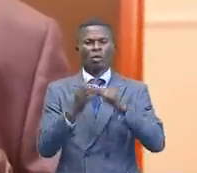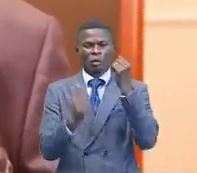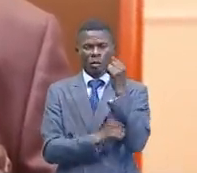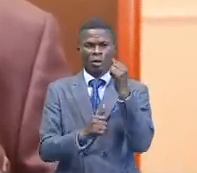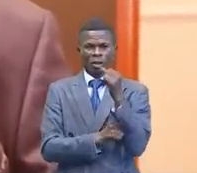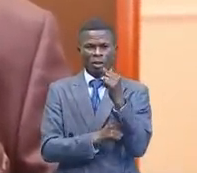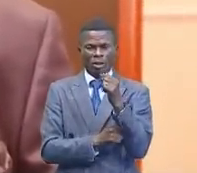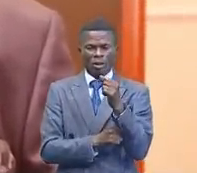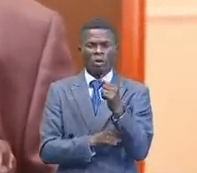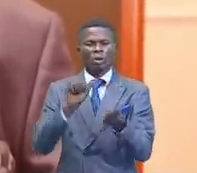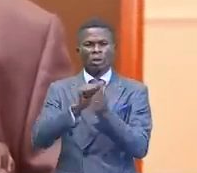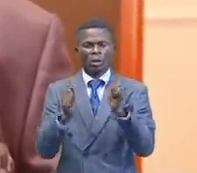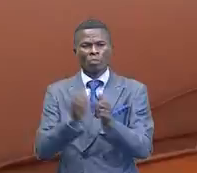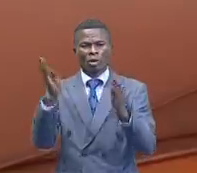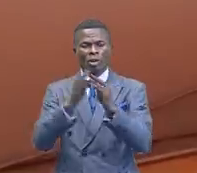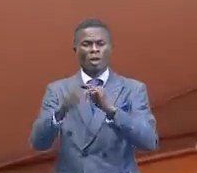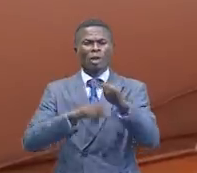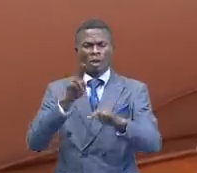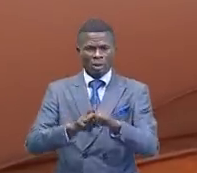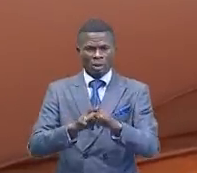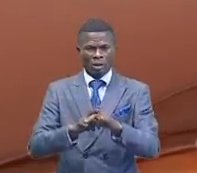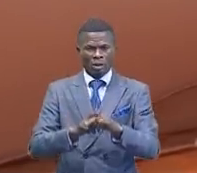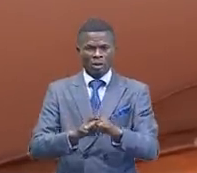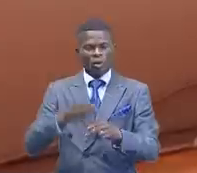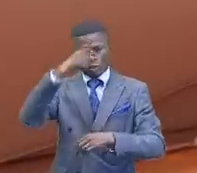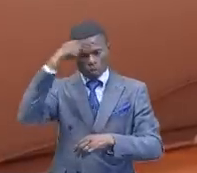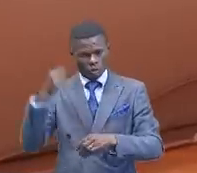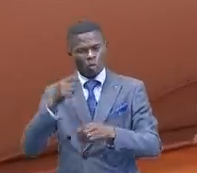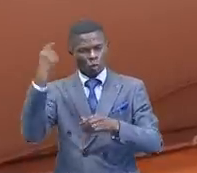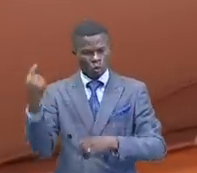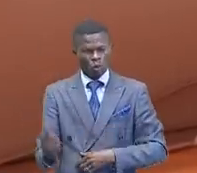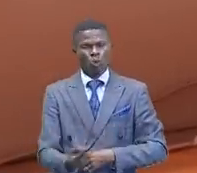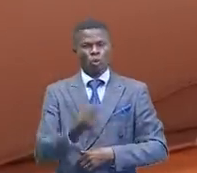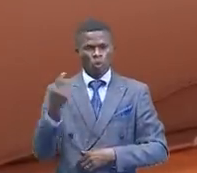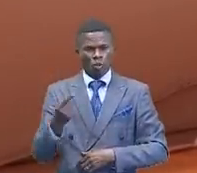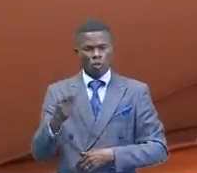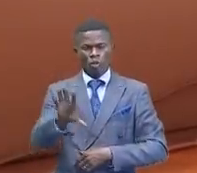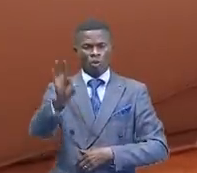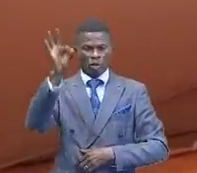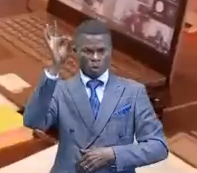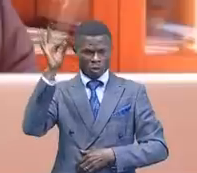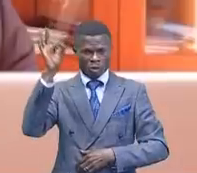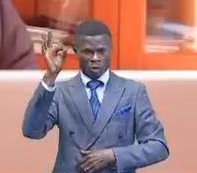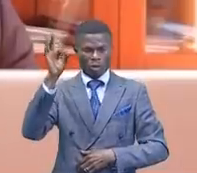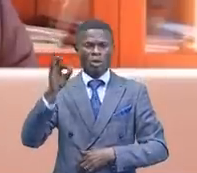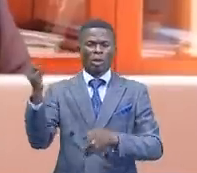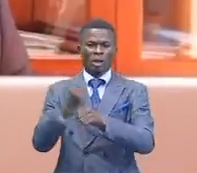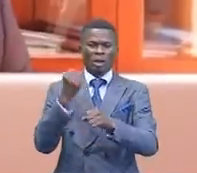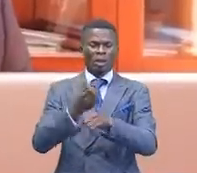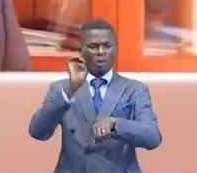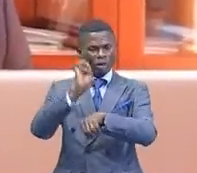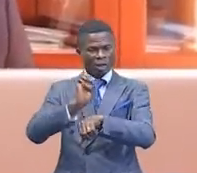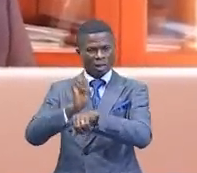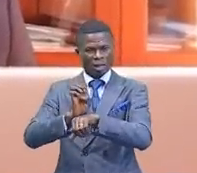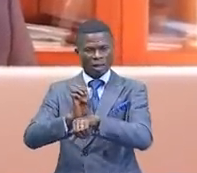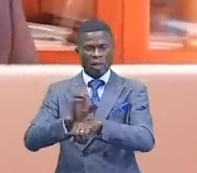du dénouement à l'Assemblée nationale de la crise consécutive à la désignation par les confessions religieuses